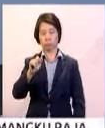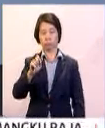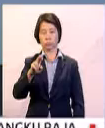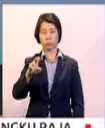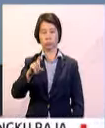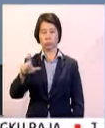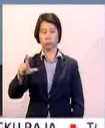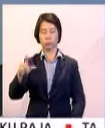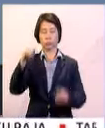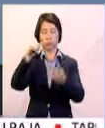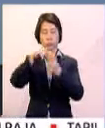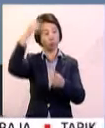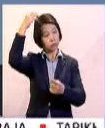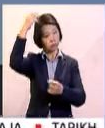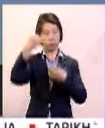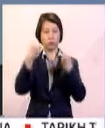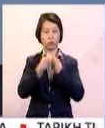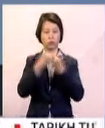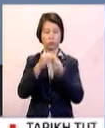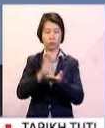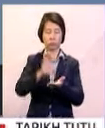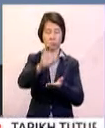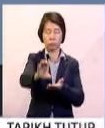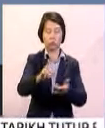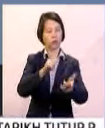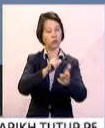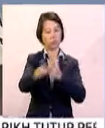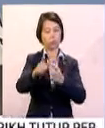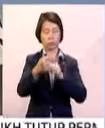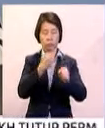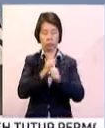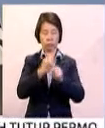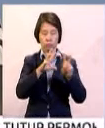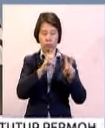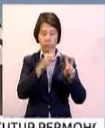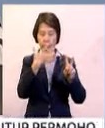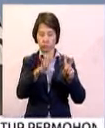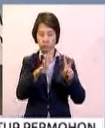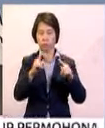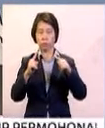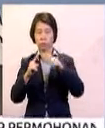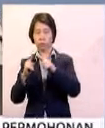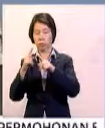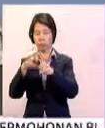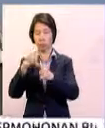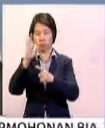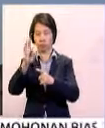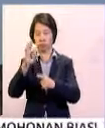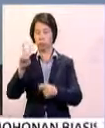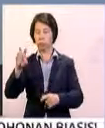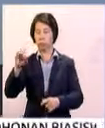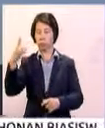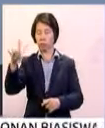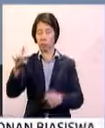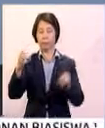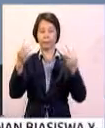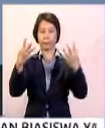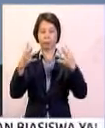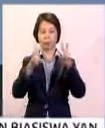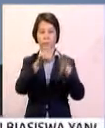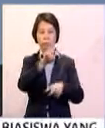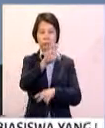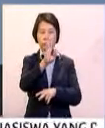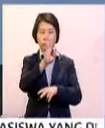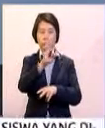ke Selangor jumlah pelaburan diluluskan di negeri itu dari tahun 2015 hingga September 2018 sebanyak